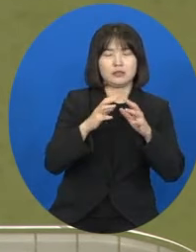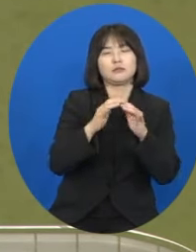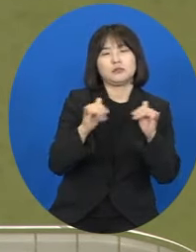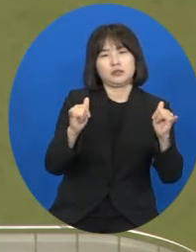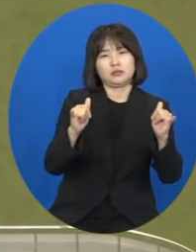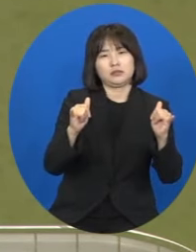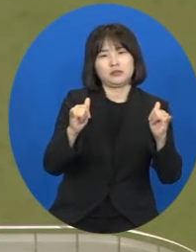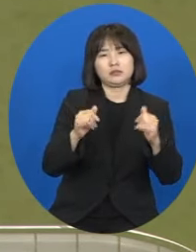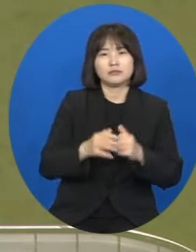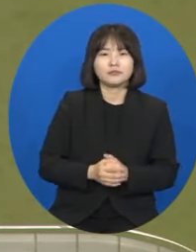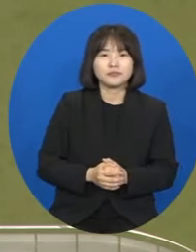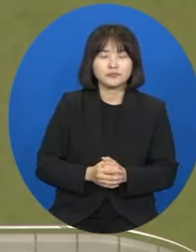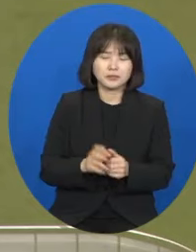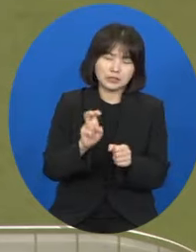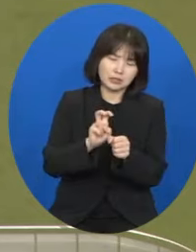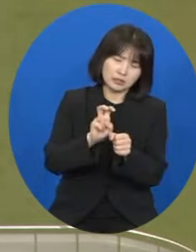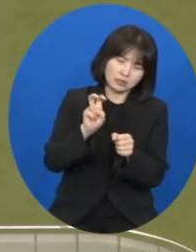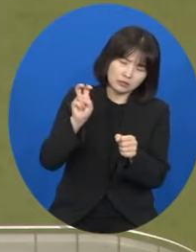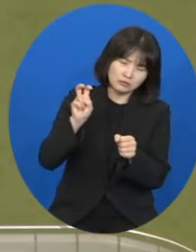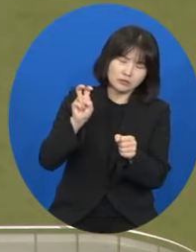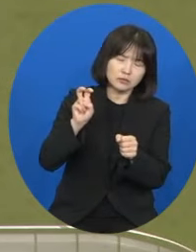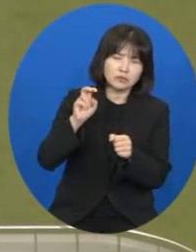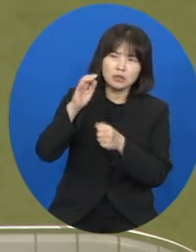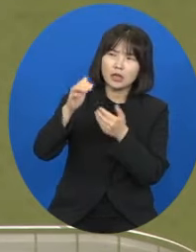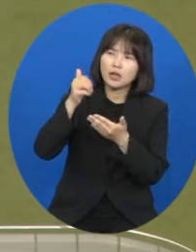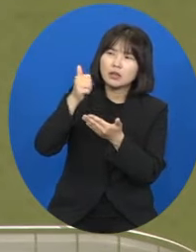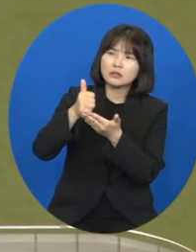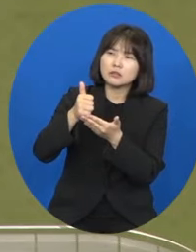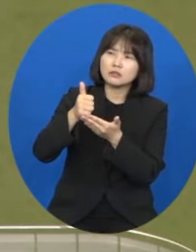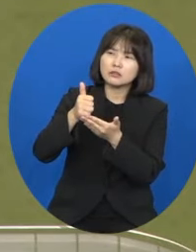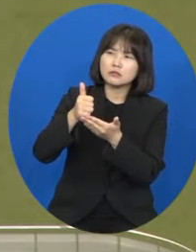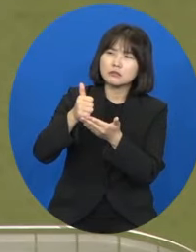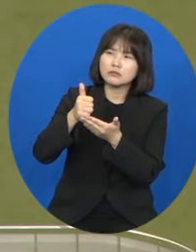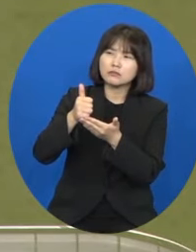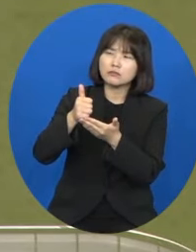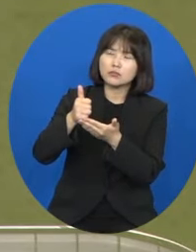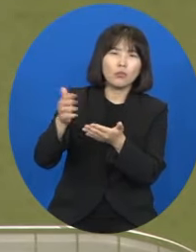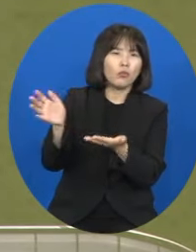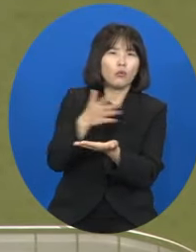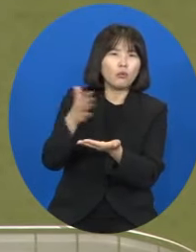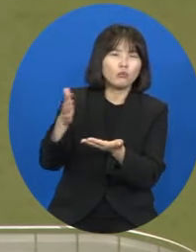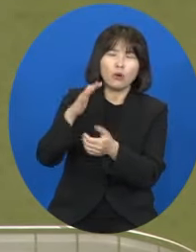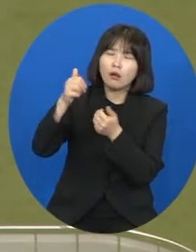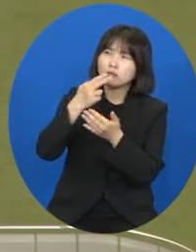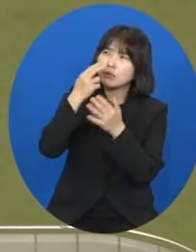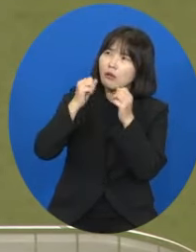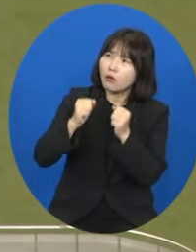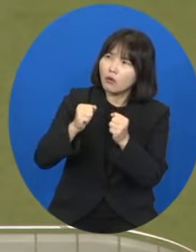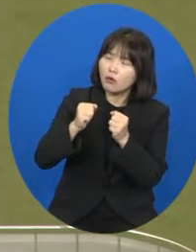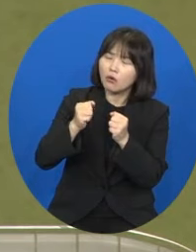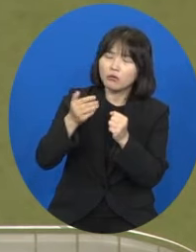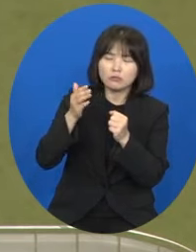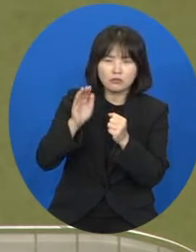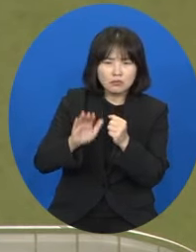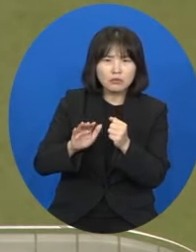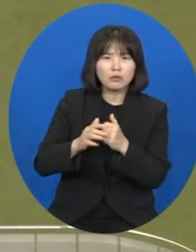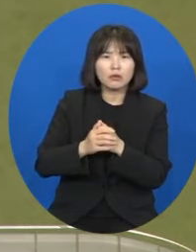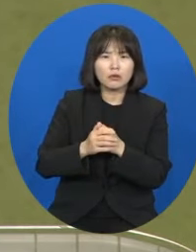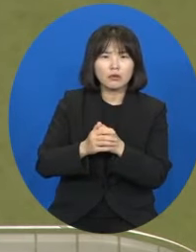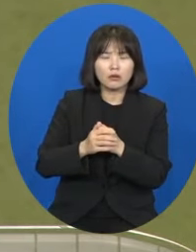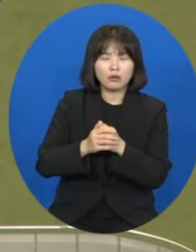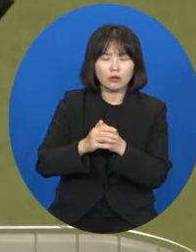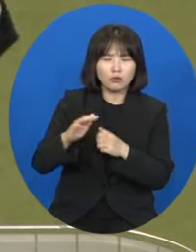지난 20년간 마치 하나님의 부재, 하나님이 살아계시다고 하면서 어떻게 하나님이 살아계시다면 우리가